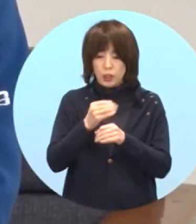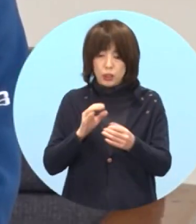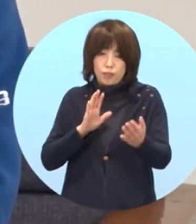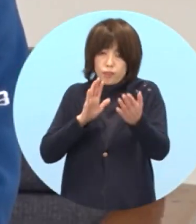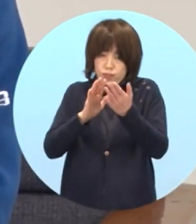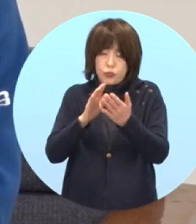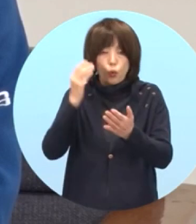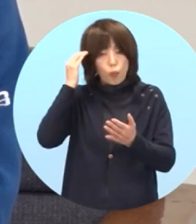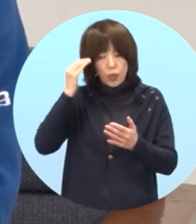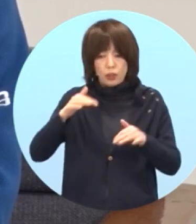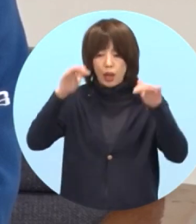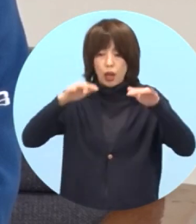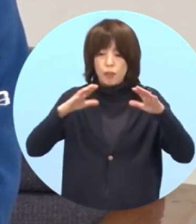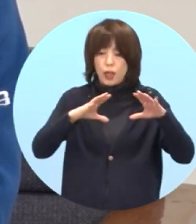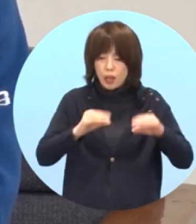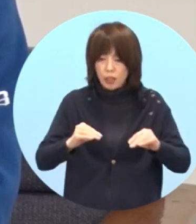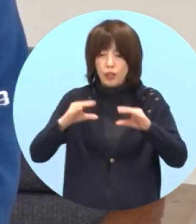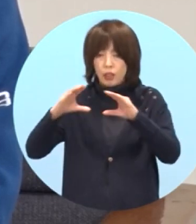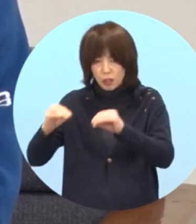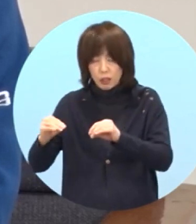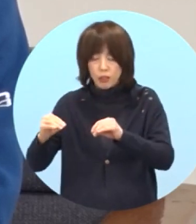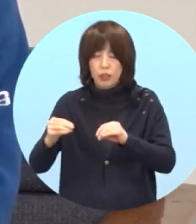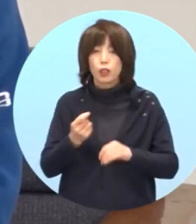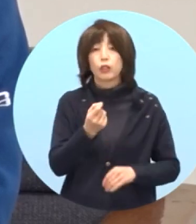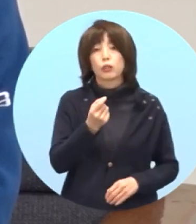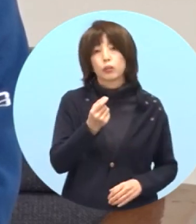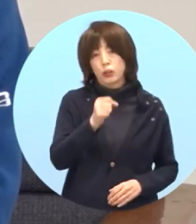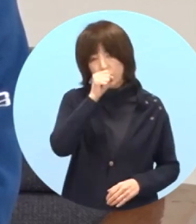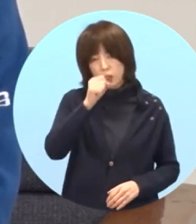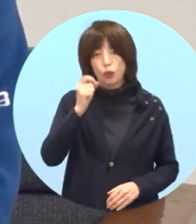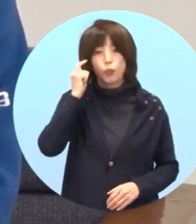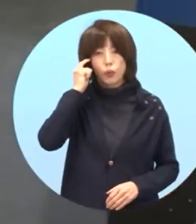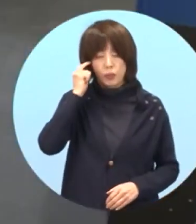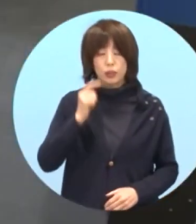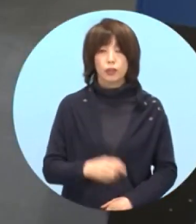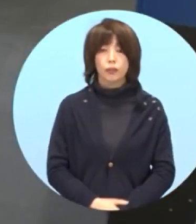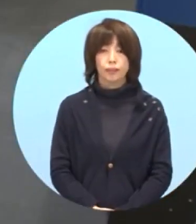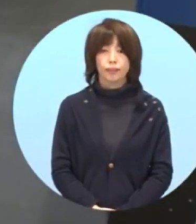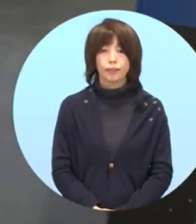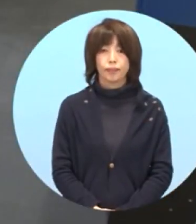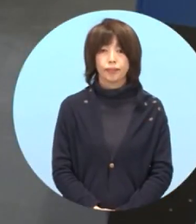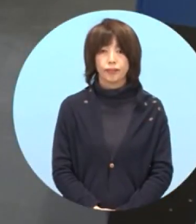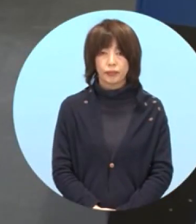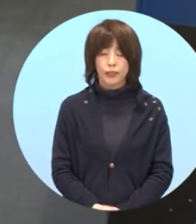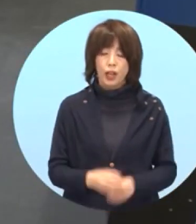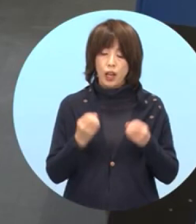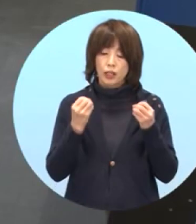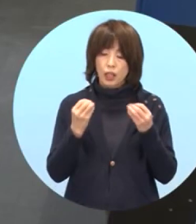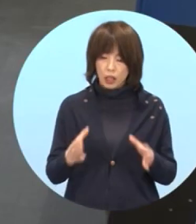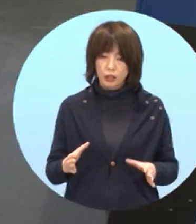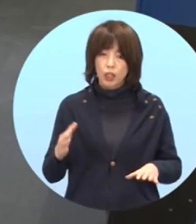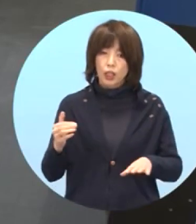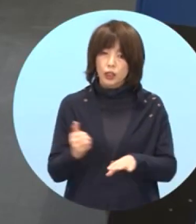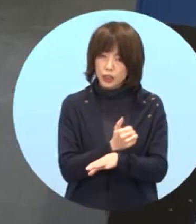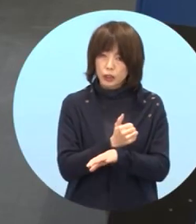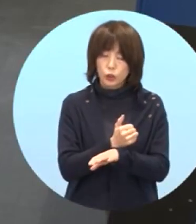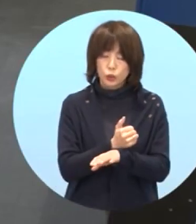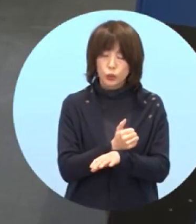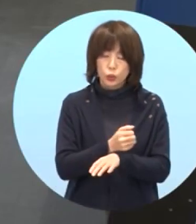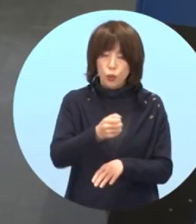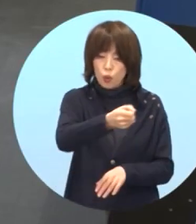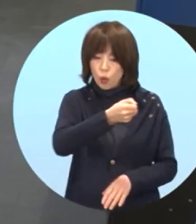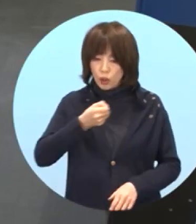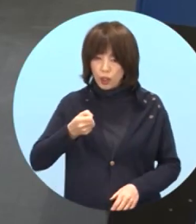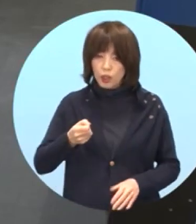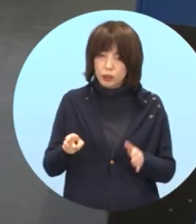り雨で流れてっていうのが少なくなると思います。 新しく選手ロッカーが作られたこと